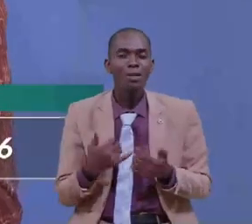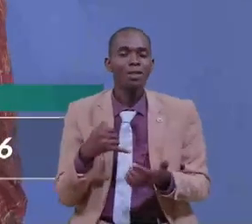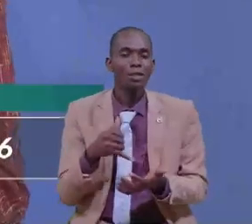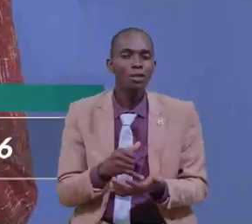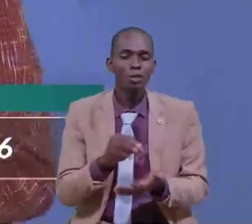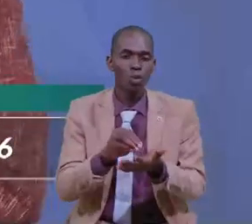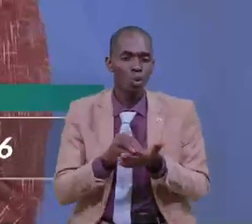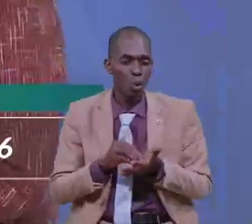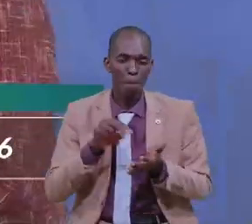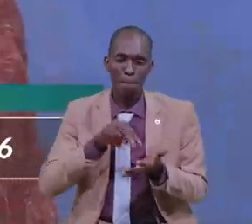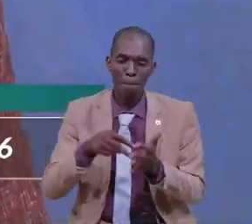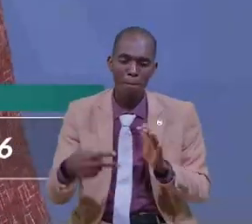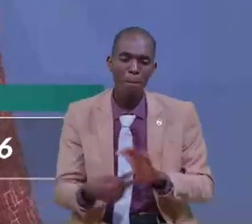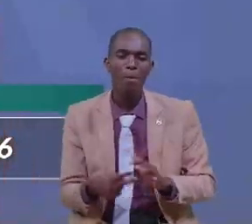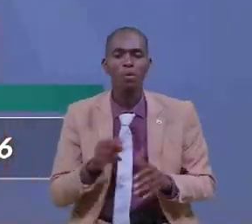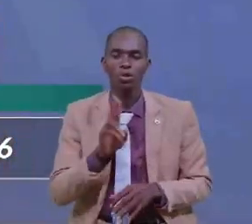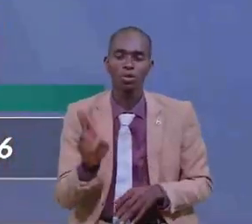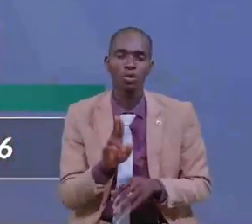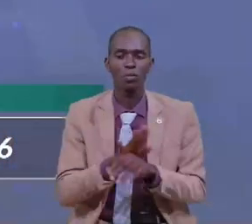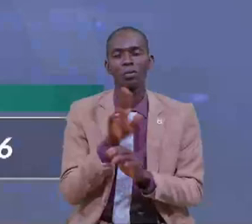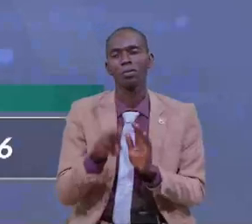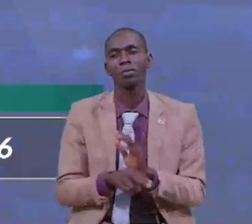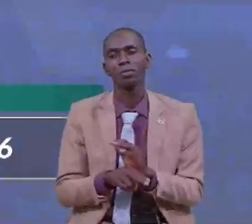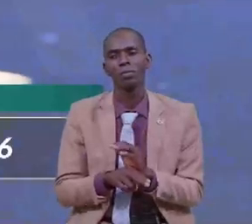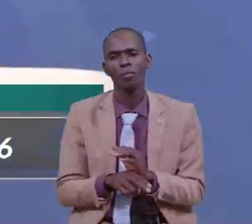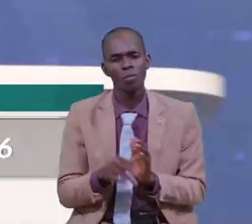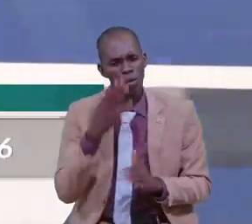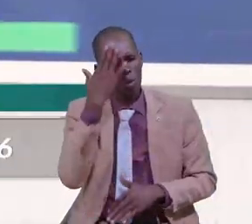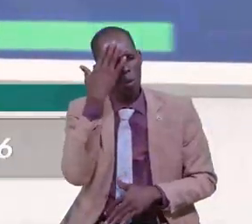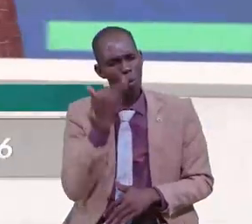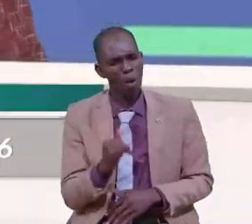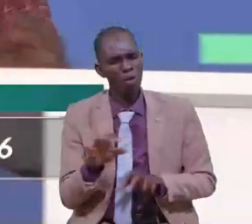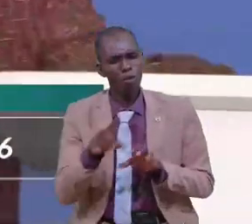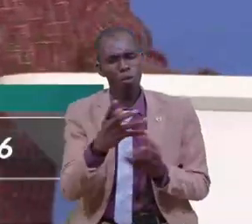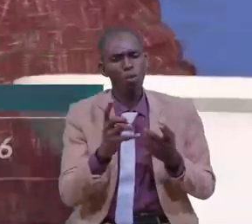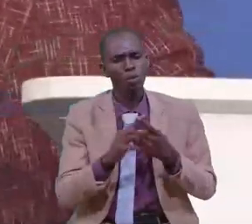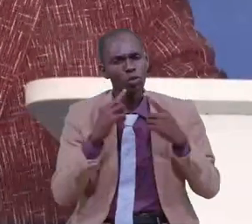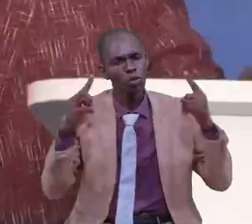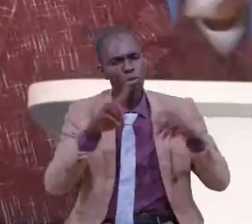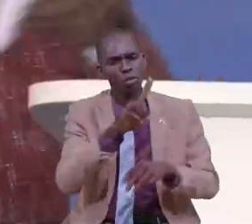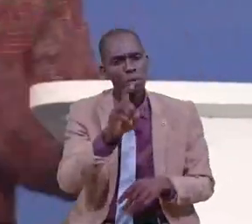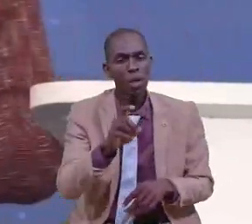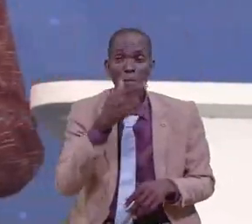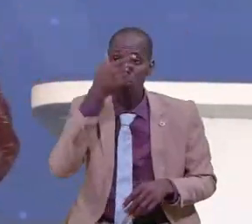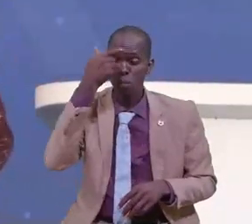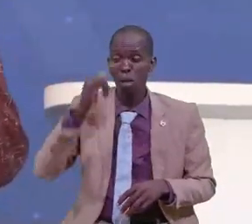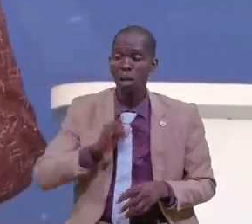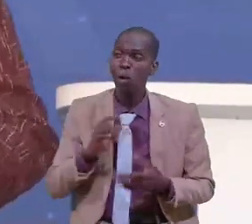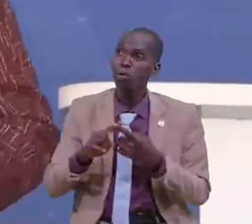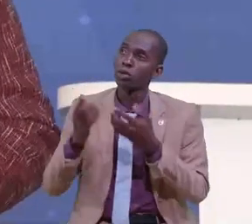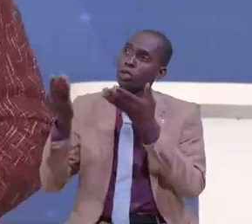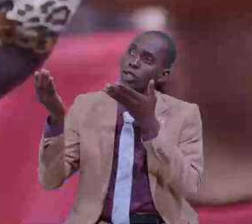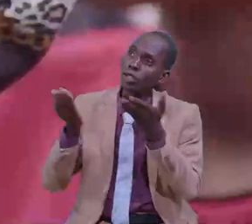Tout a un objectif. Pourquoi veux-tu réussir? Parce que je